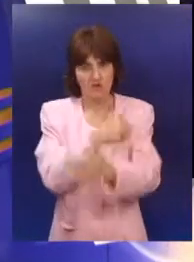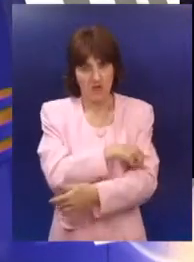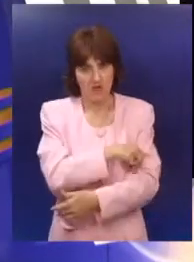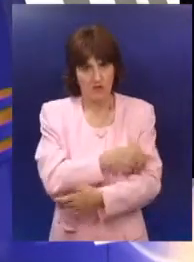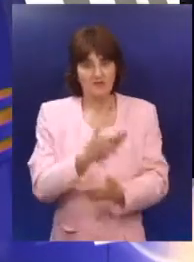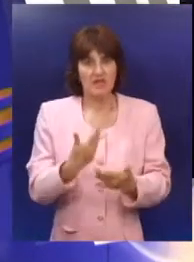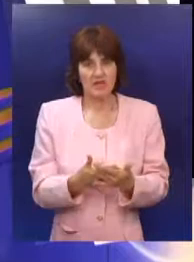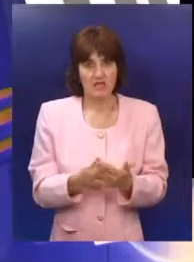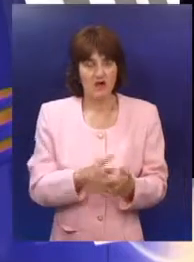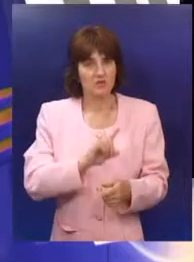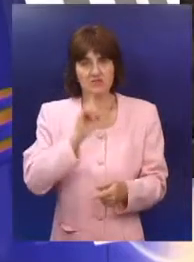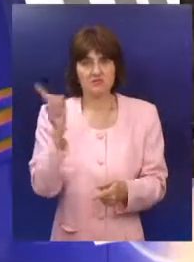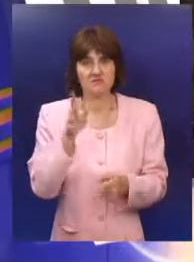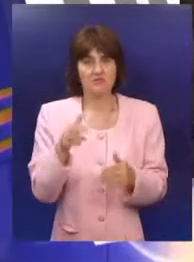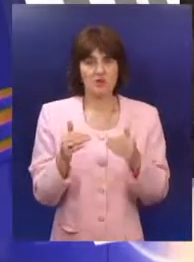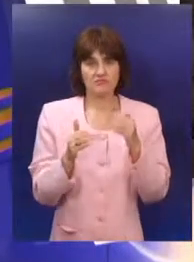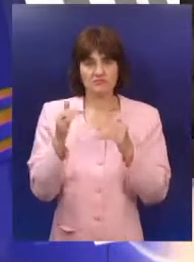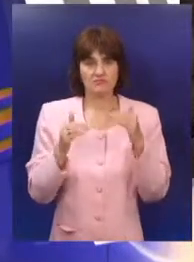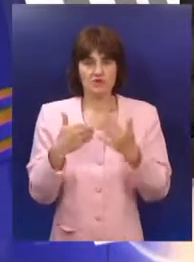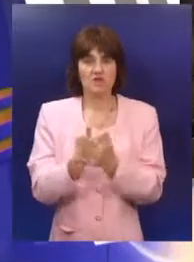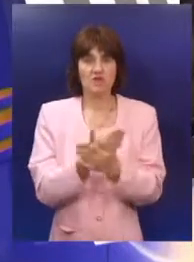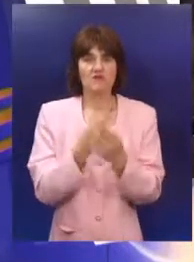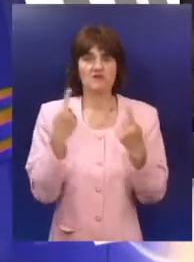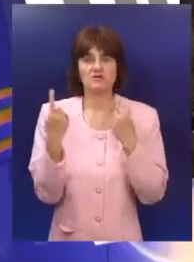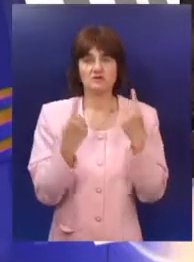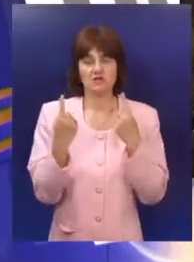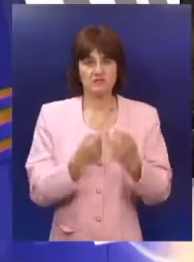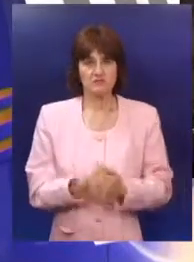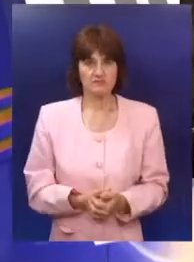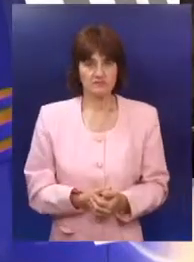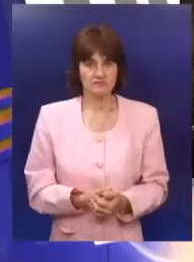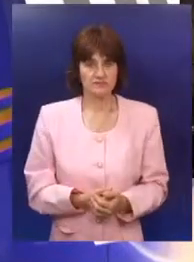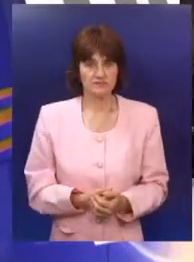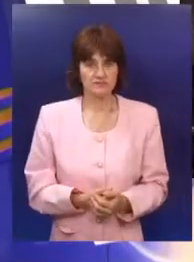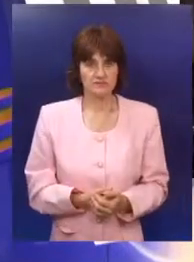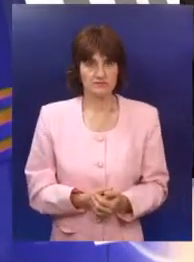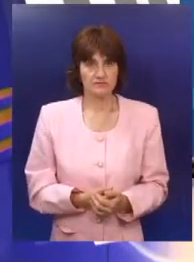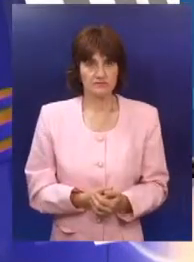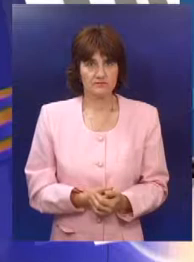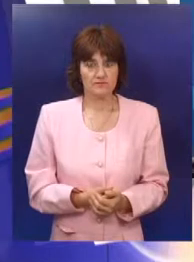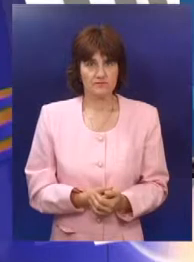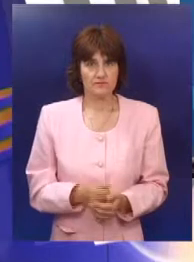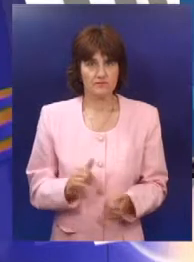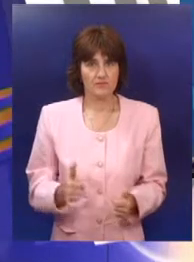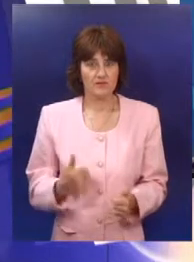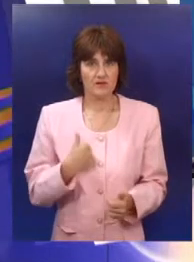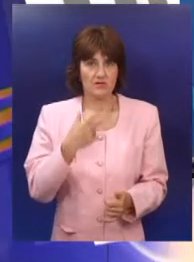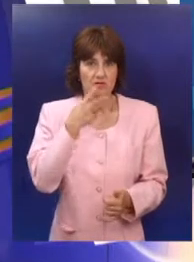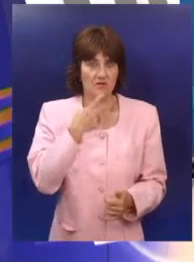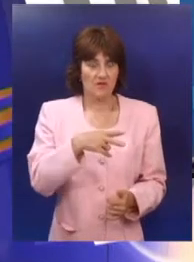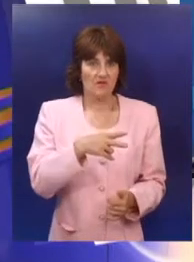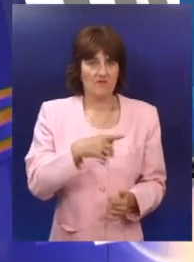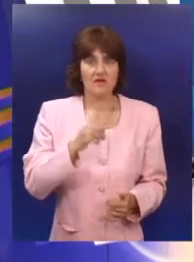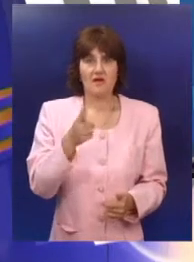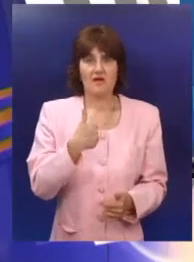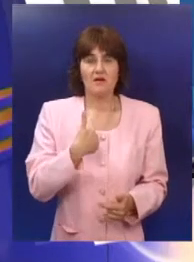to, festivalske lokacije moraju se prilagođavati novim tehnologijama. Ovo prva godina od kad festival